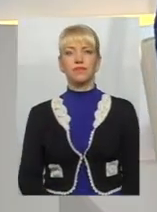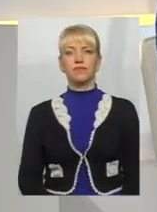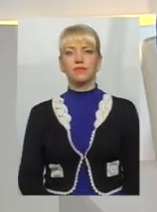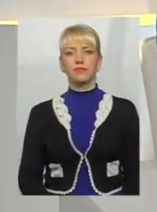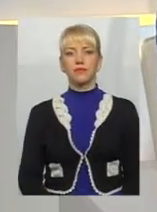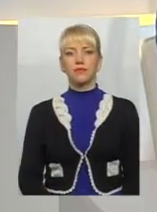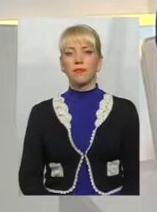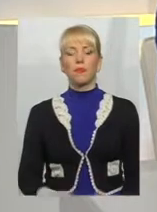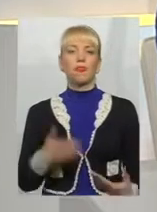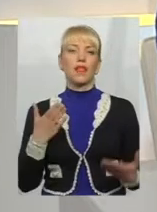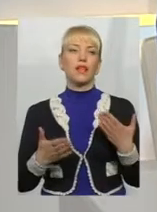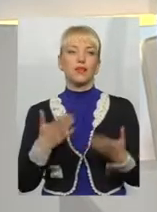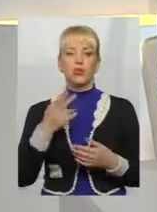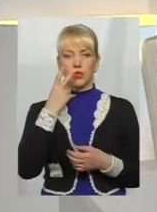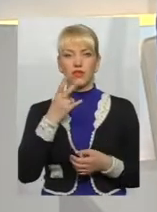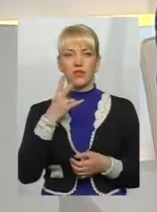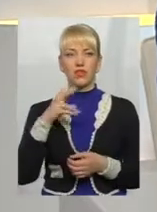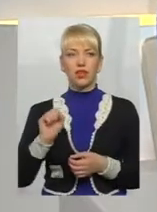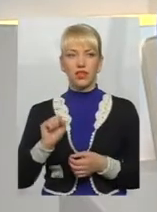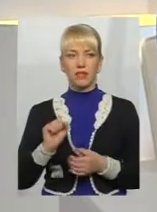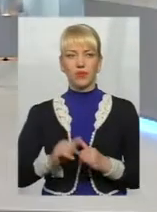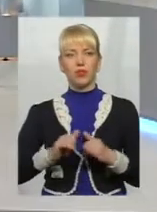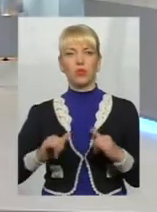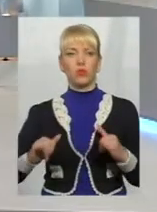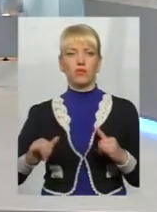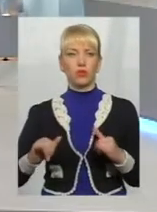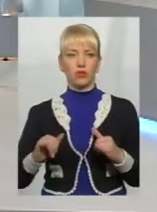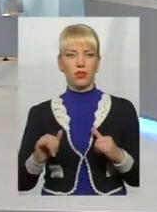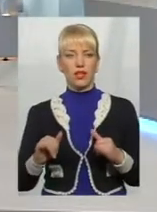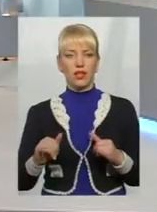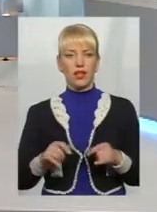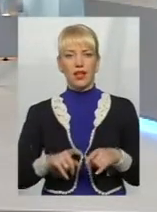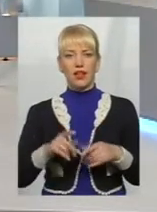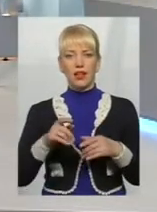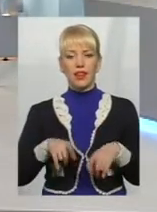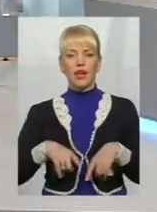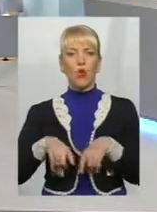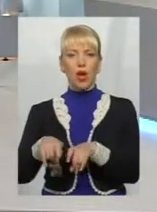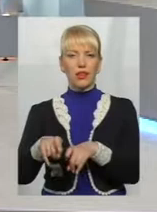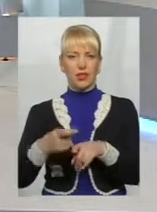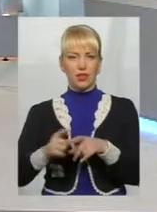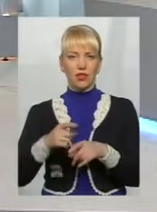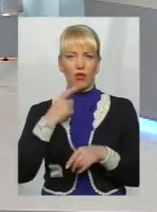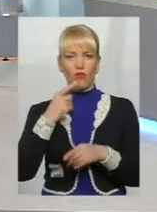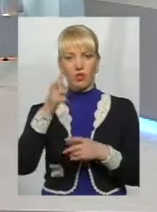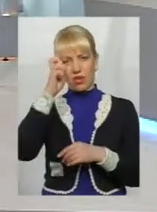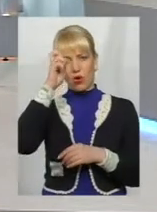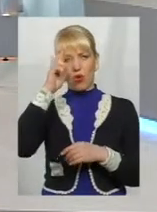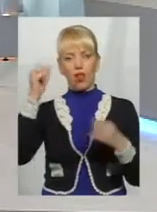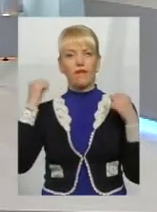а якщо поглянути, власне, на розвиток легкої атлетики? Легку атлетику називають королевою